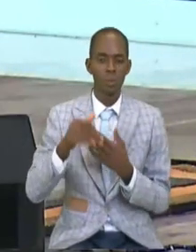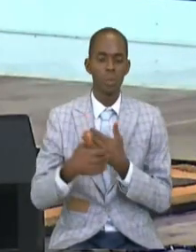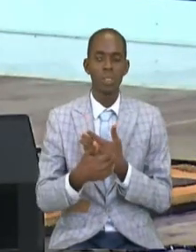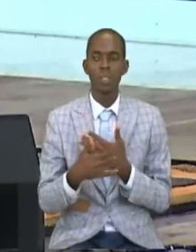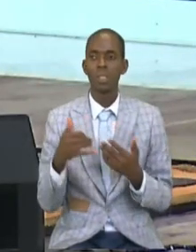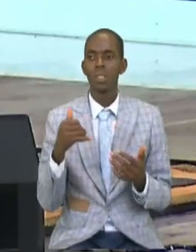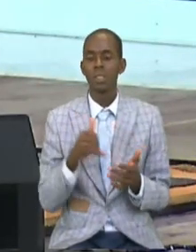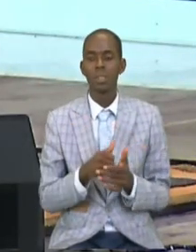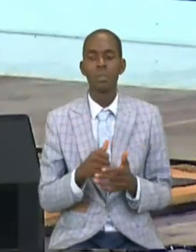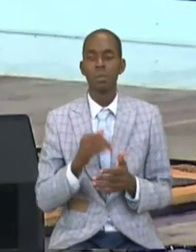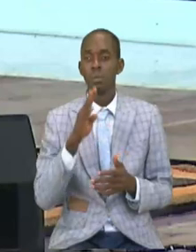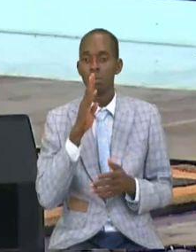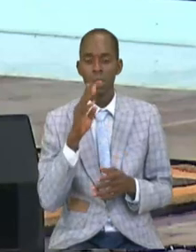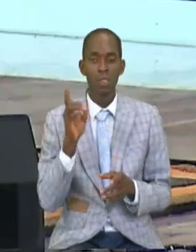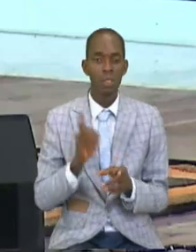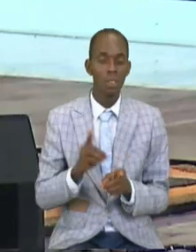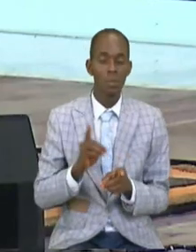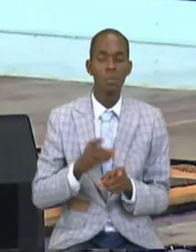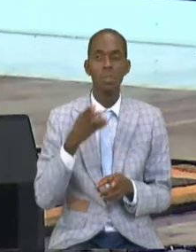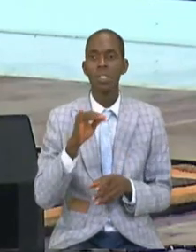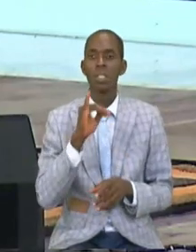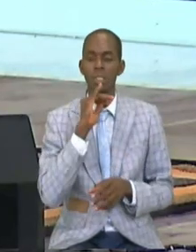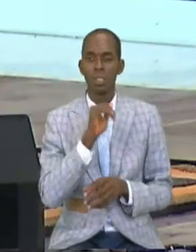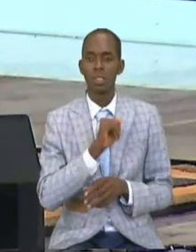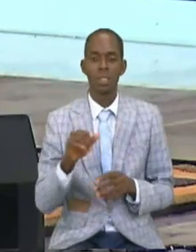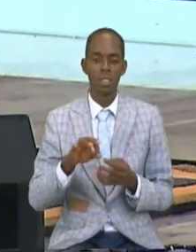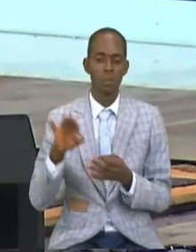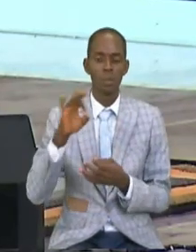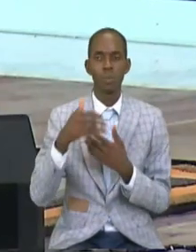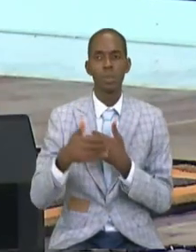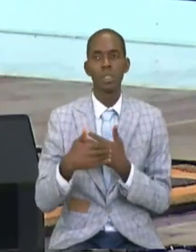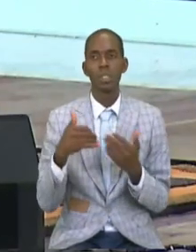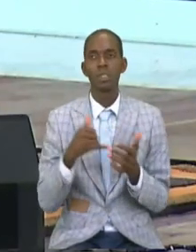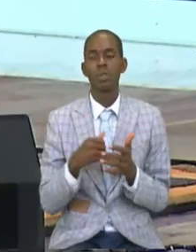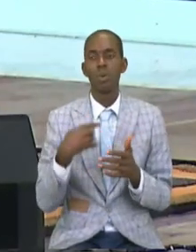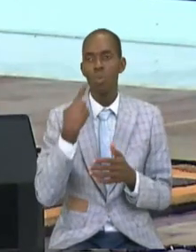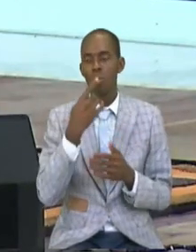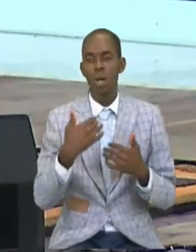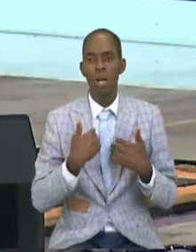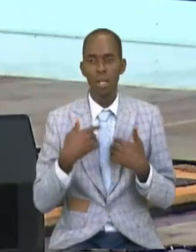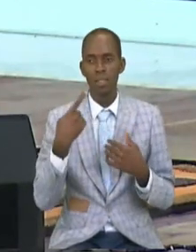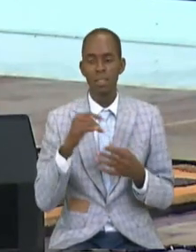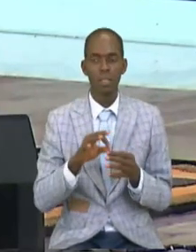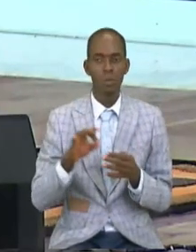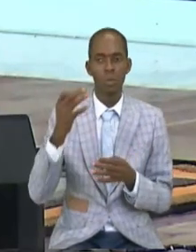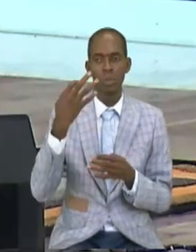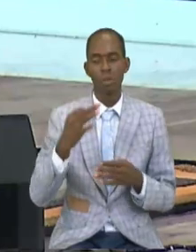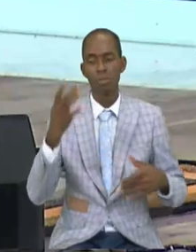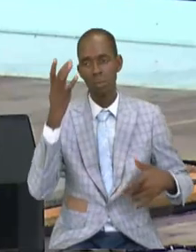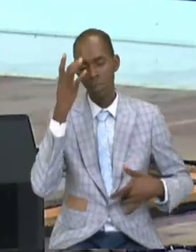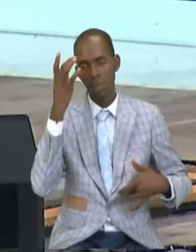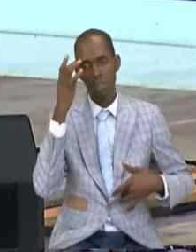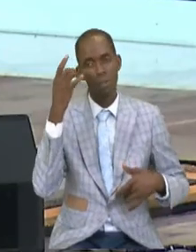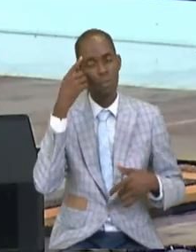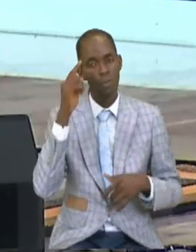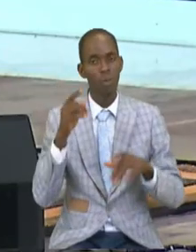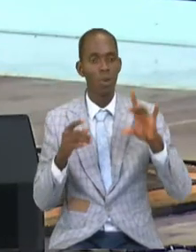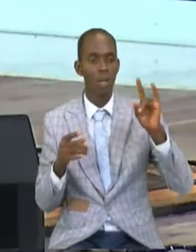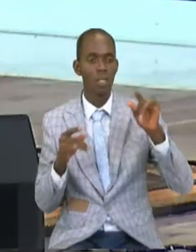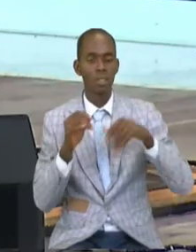il y a un esprit derrière cela. Et la paralysie a un esprit derrière cela. Et voici, il y avait là une